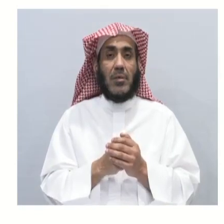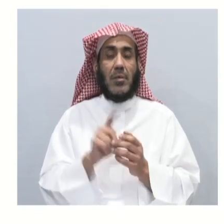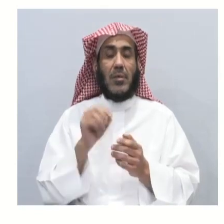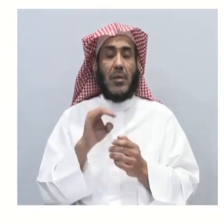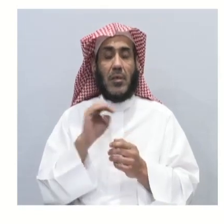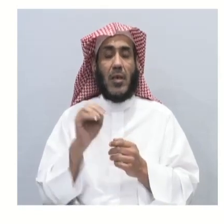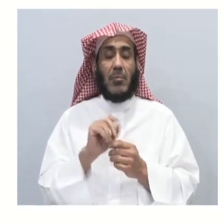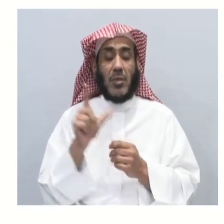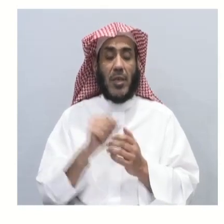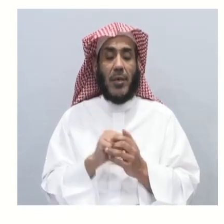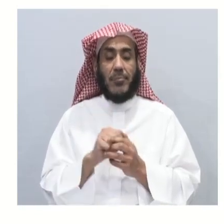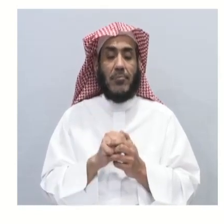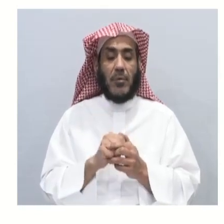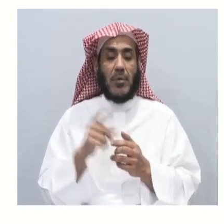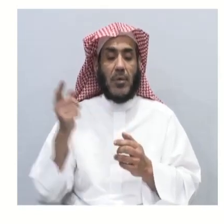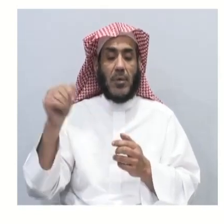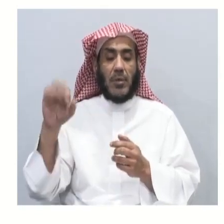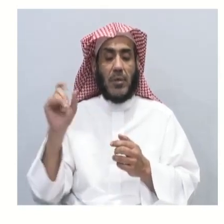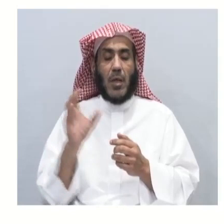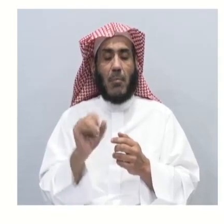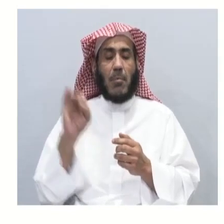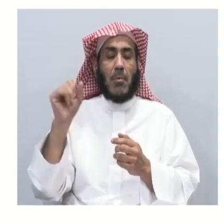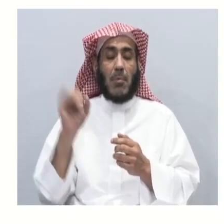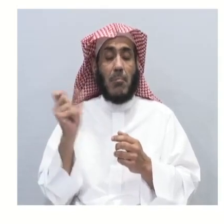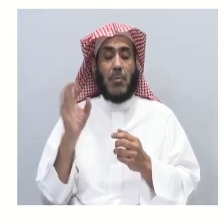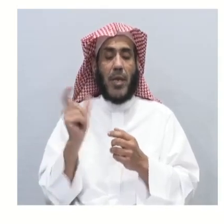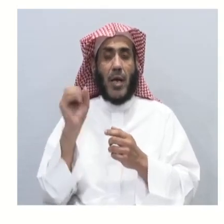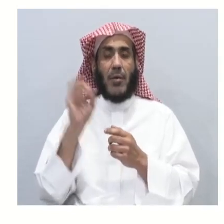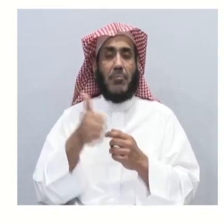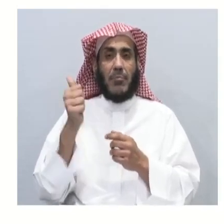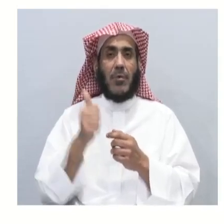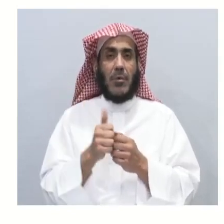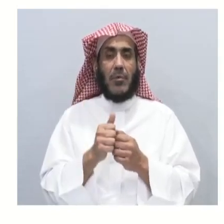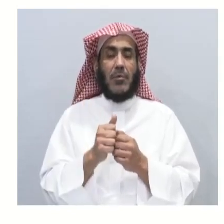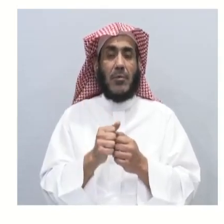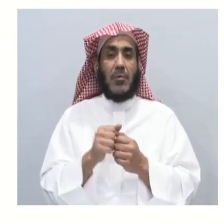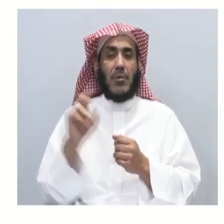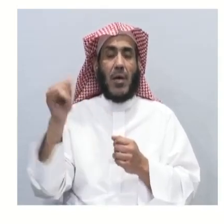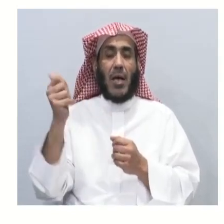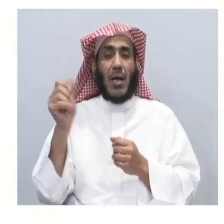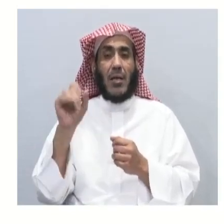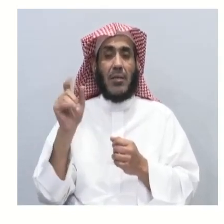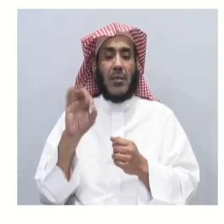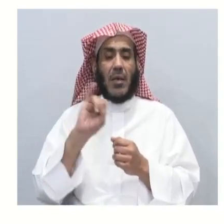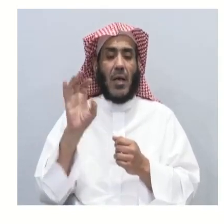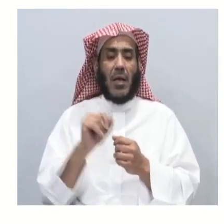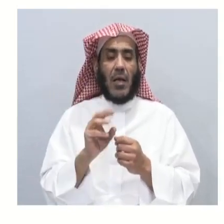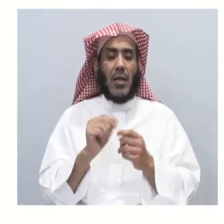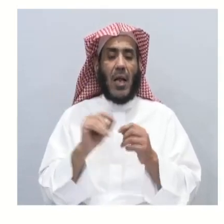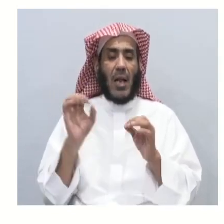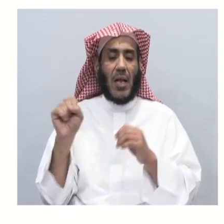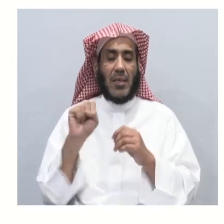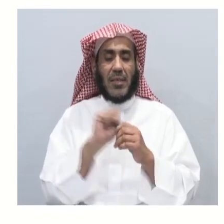اختار الإجابة الصحيحة. إن لم من منا من منا أن لا.